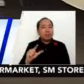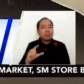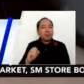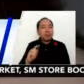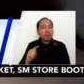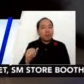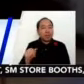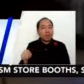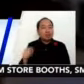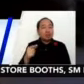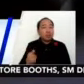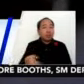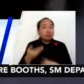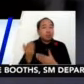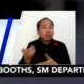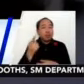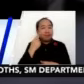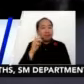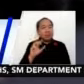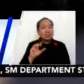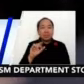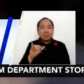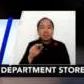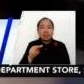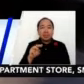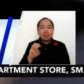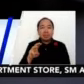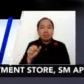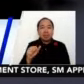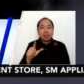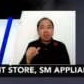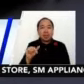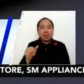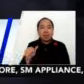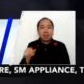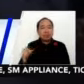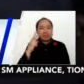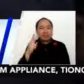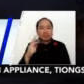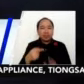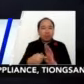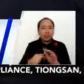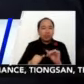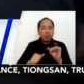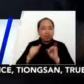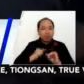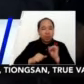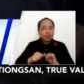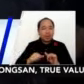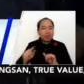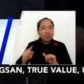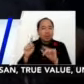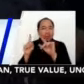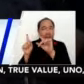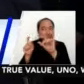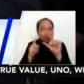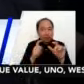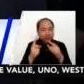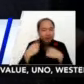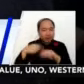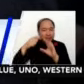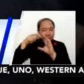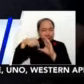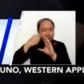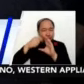Cinemalaya. At sa mga ipinakita ni Marian sa akin na mga larawan niyang kuha sa shooting, masasabing may